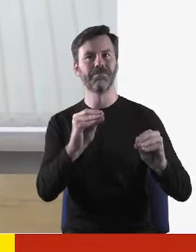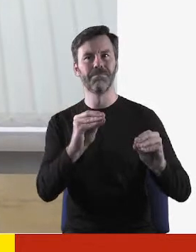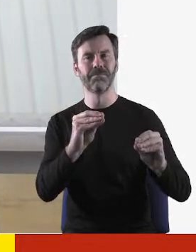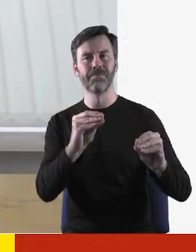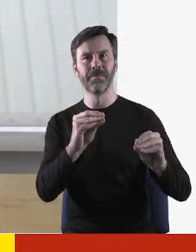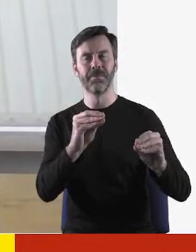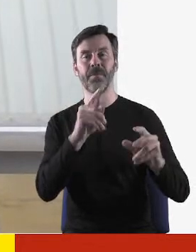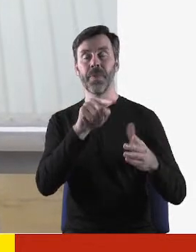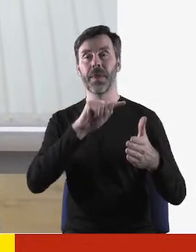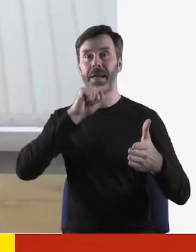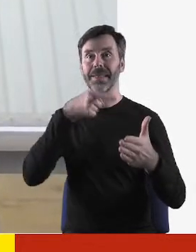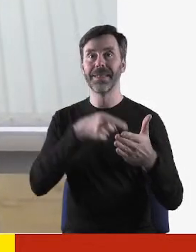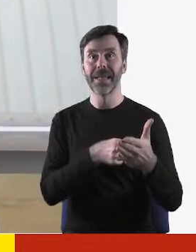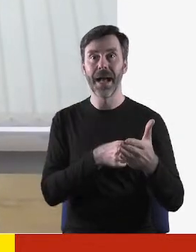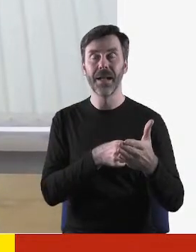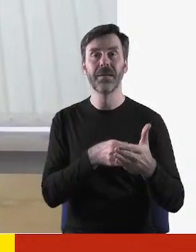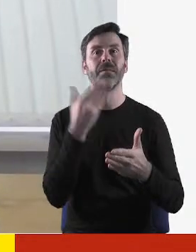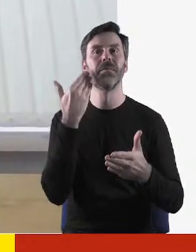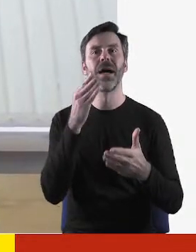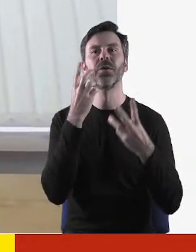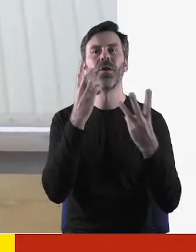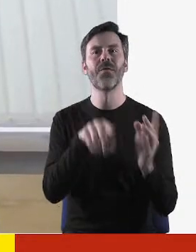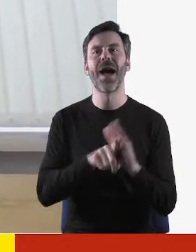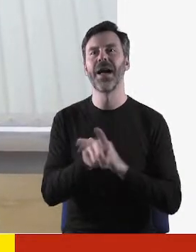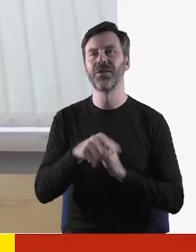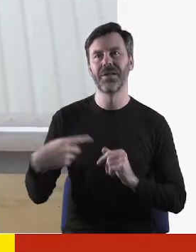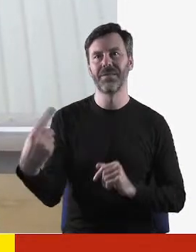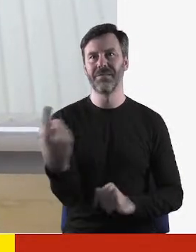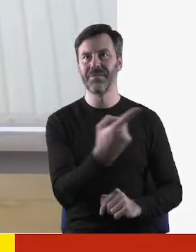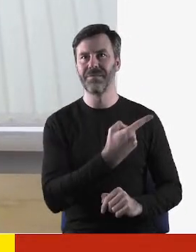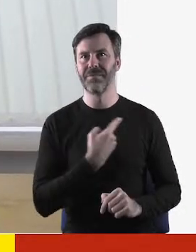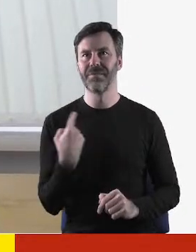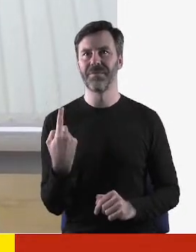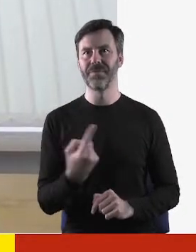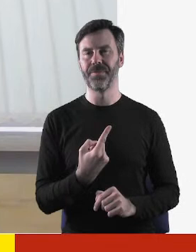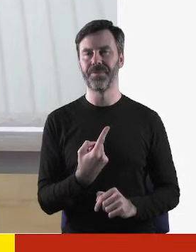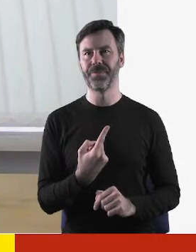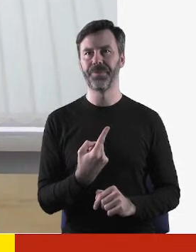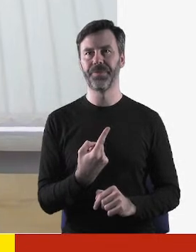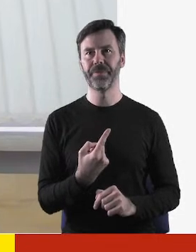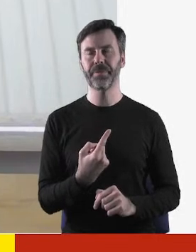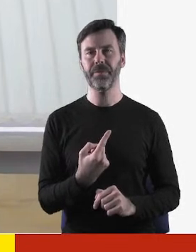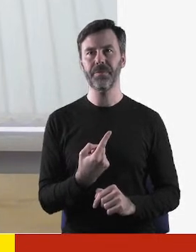był niezwykle dla nas, jak państwo wiecie, istotny, na